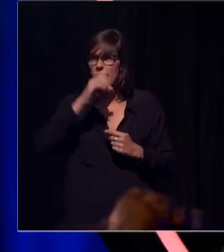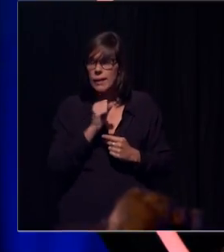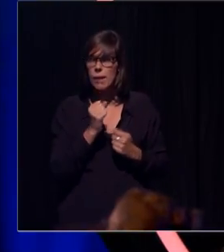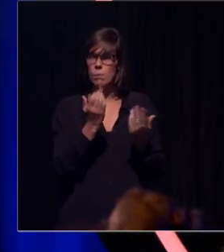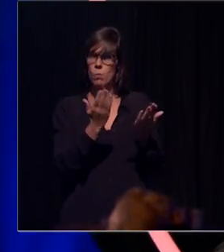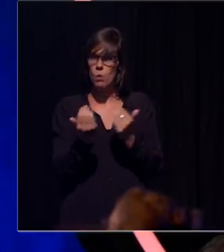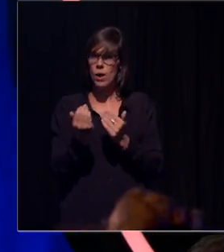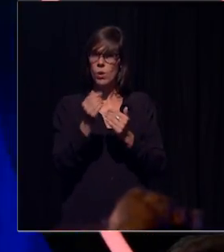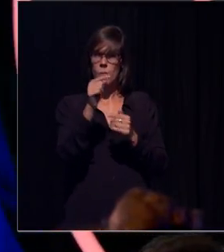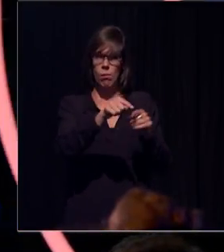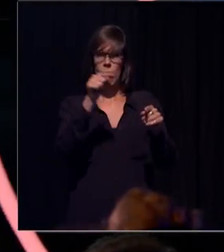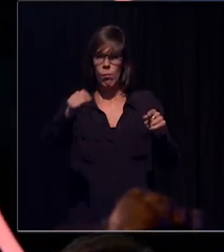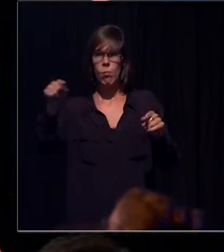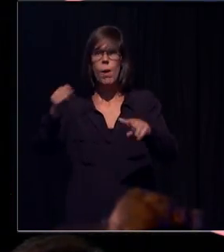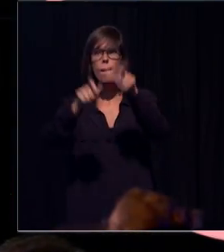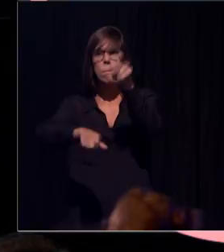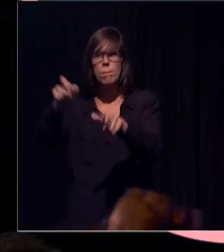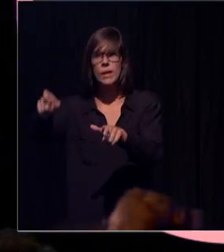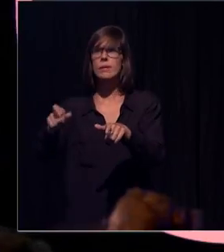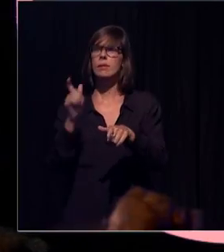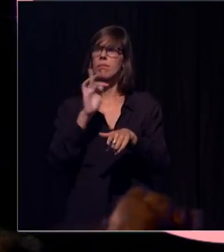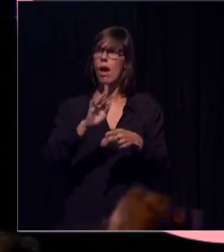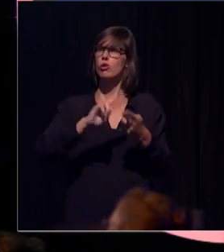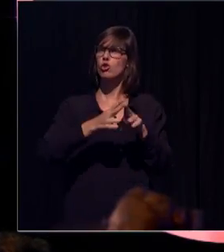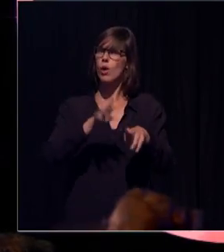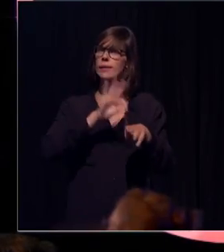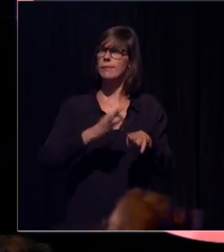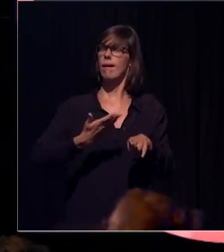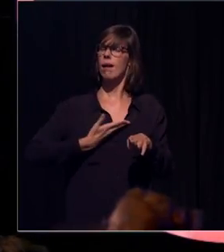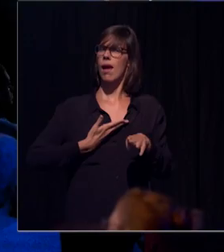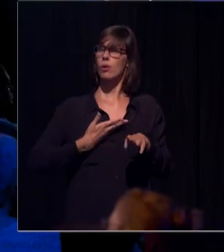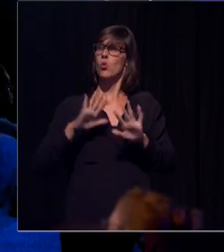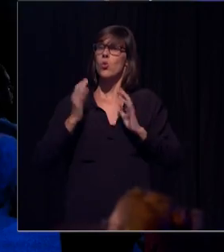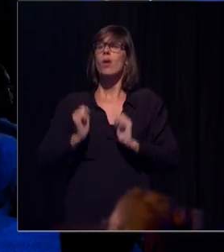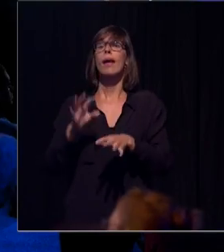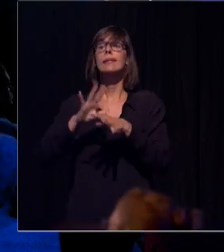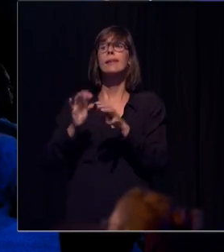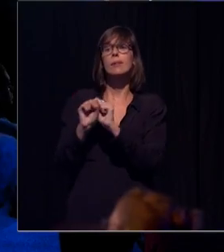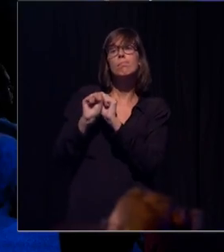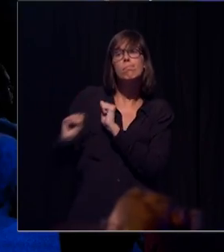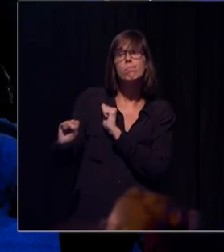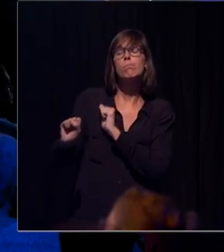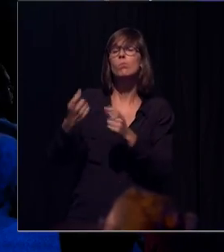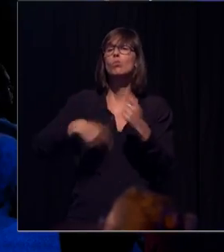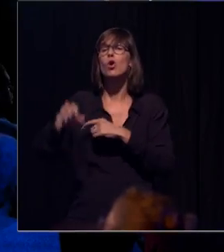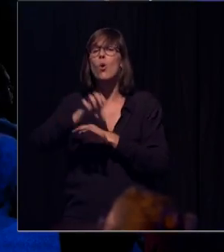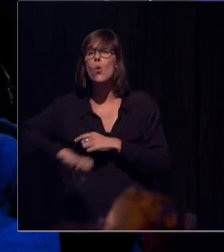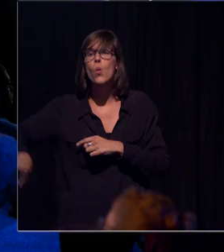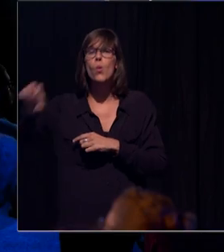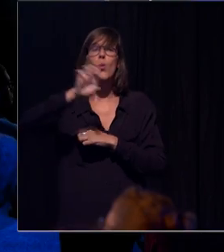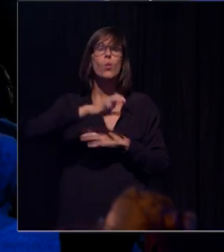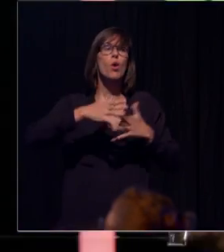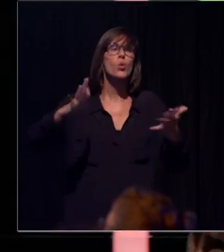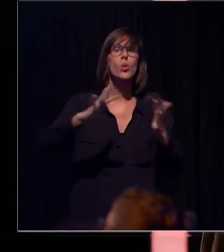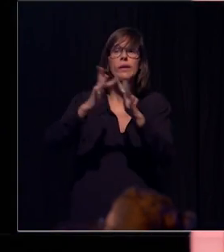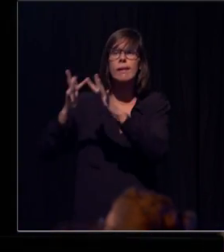waar we heel hard mee bezig zijn in ons onderzoek is te proberen om te verstaan waarom bepaalde mensen nu die ziekte